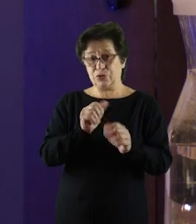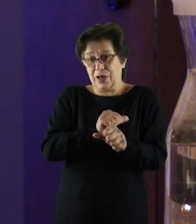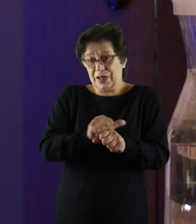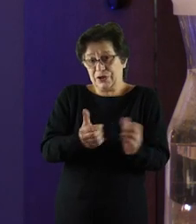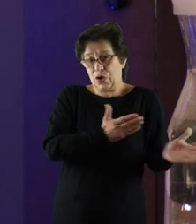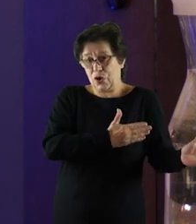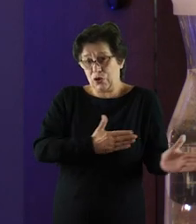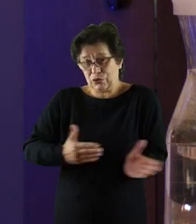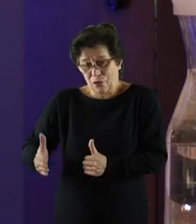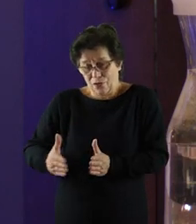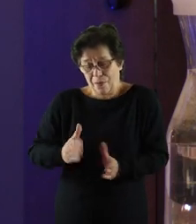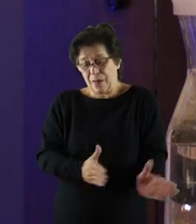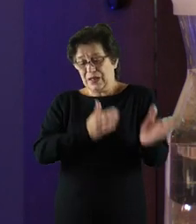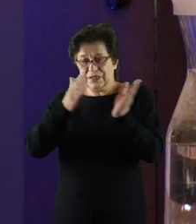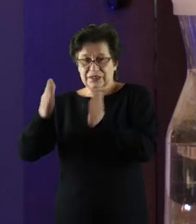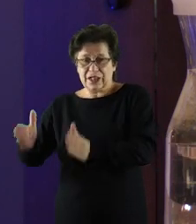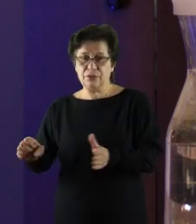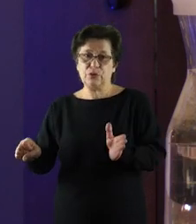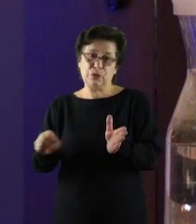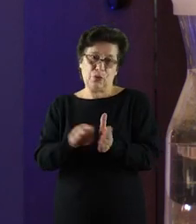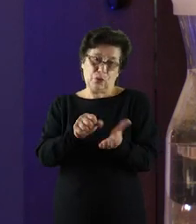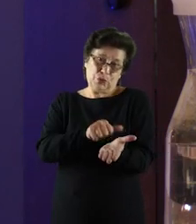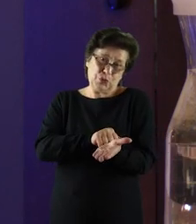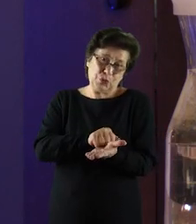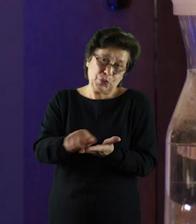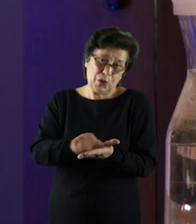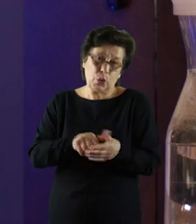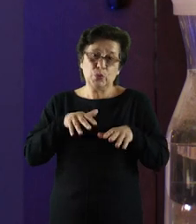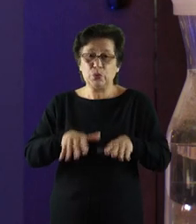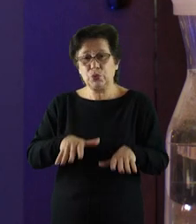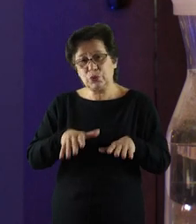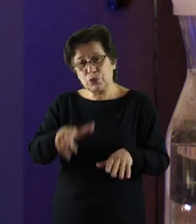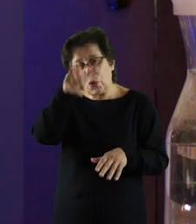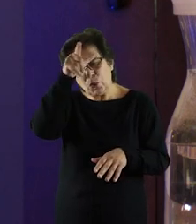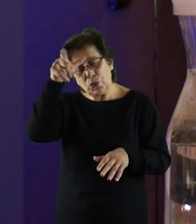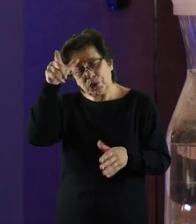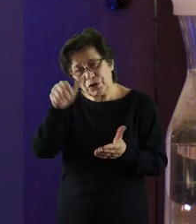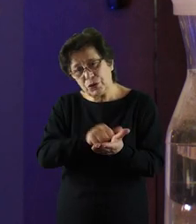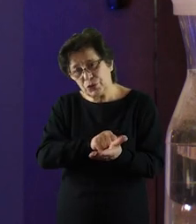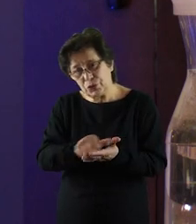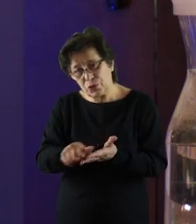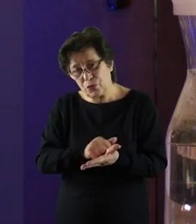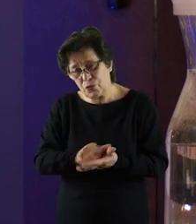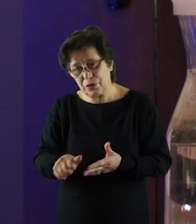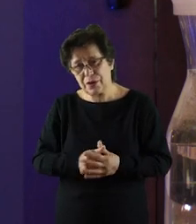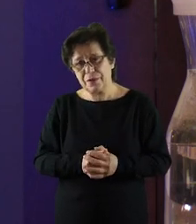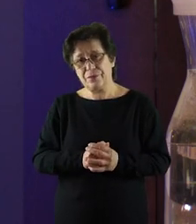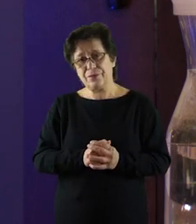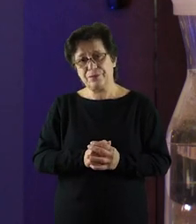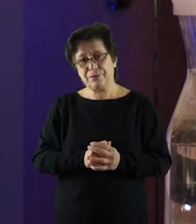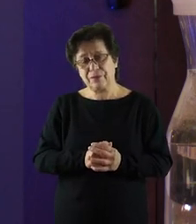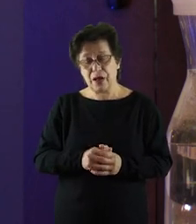musi trafić do drukarni. Iluż tam ludzi drukuje taką powieść, w głowie nam się nie mieści. A potem